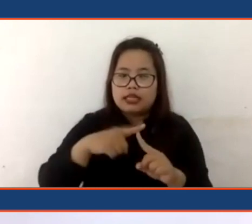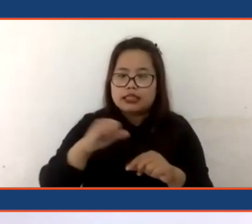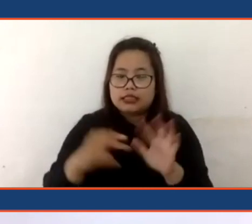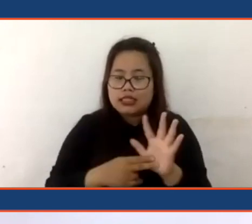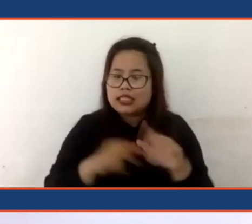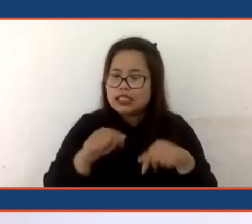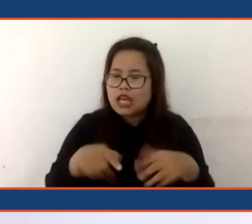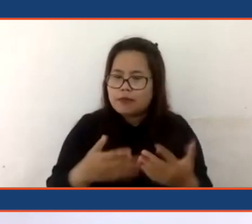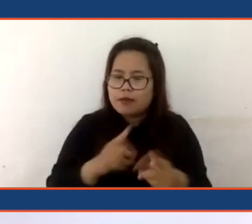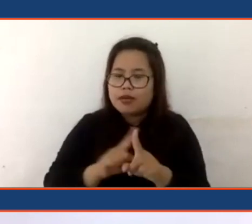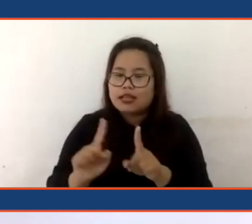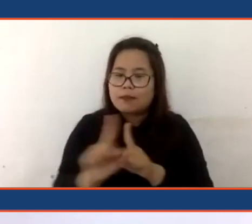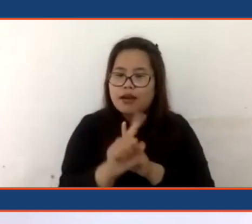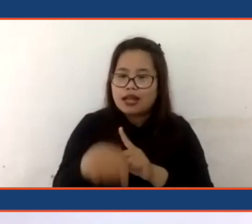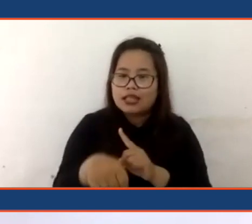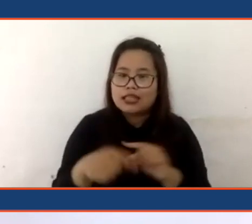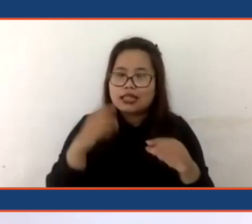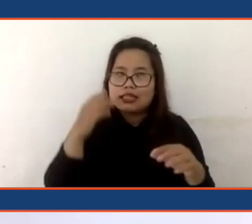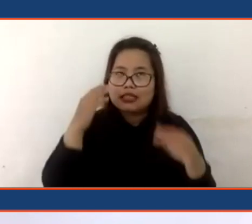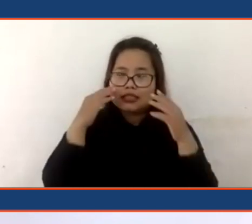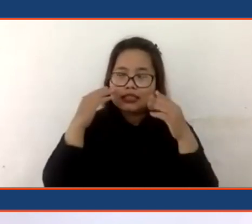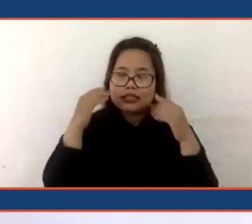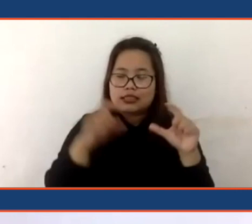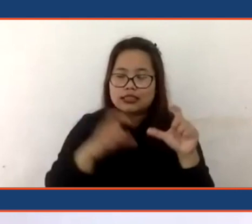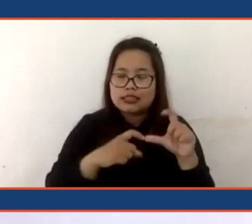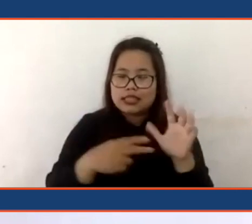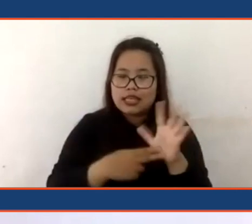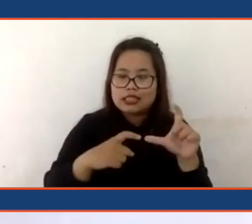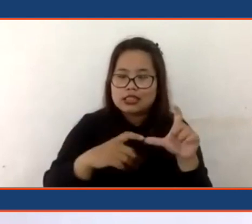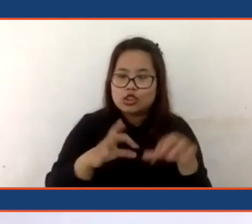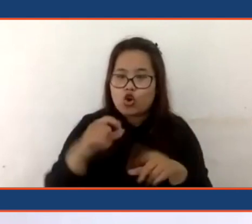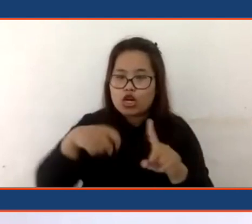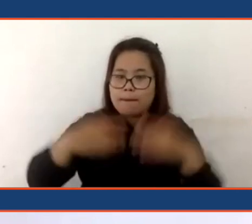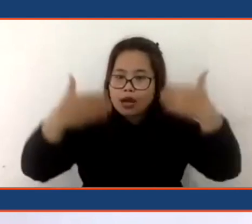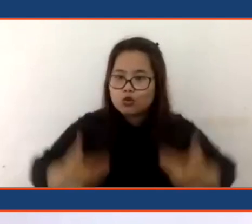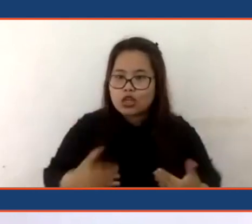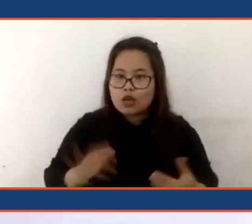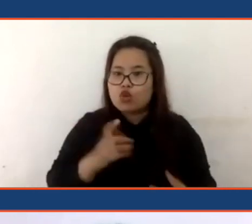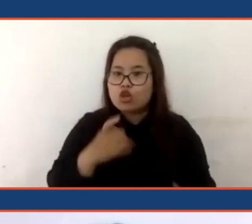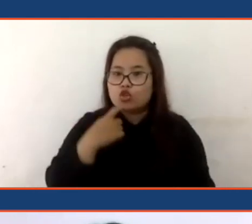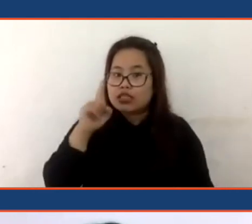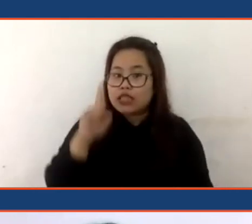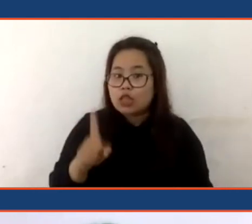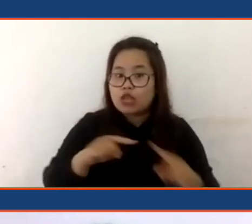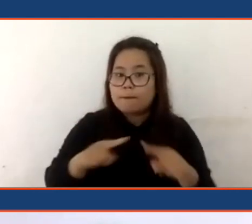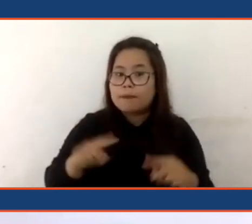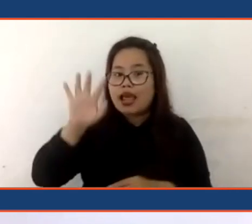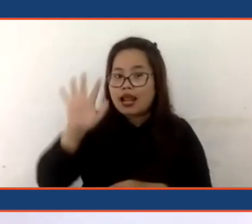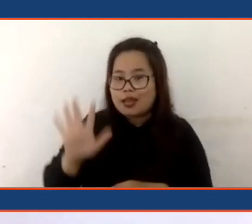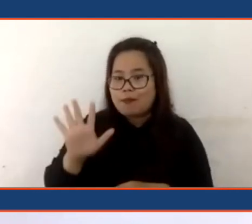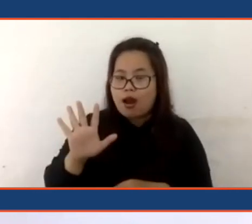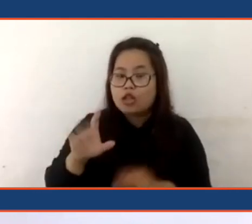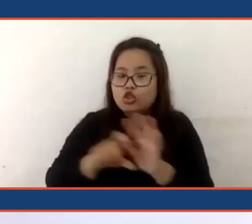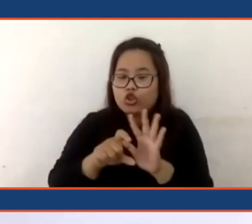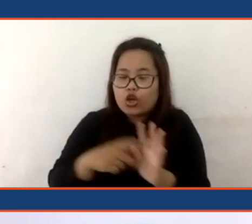sensori manusia dan itu tidak hanya satu sensor ya tapi tapi kelima sensor Iya dia Misalkan kita menggambarkan